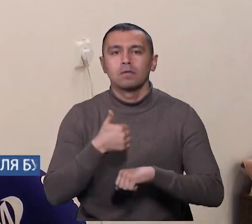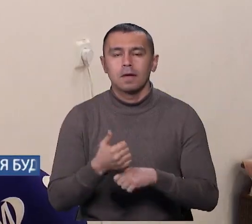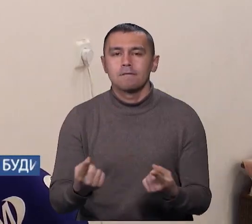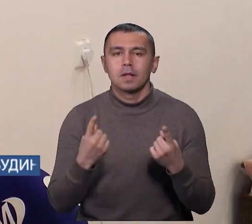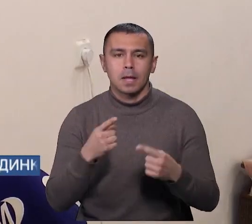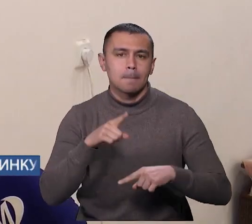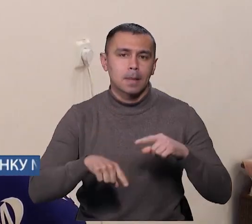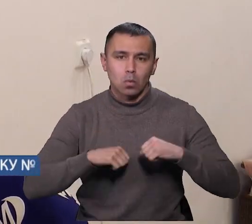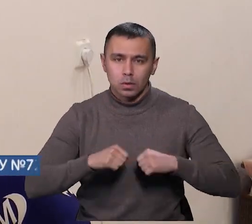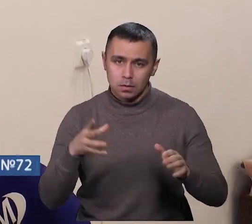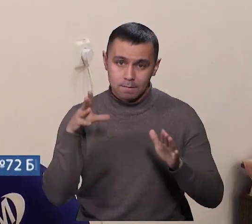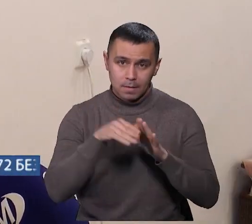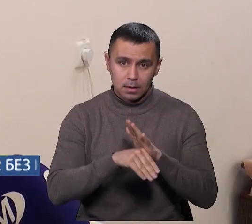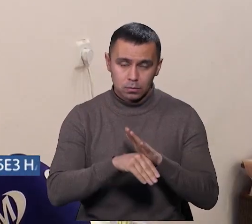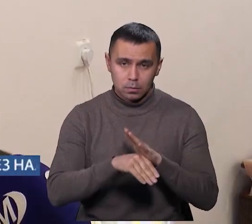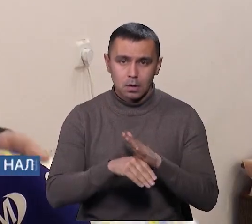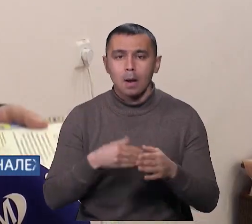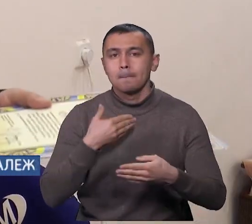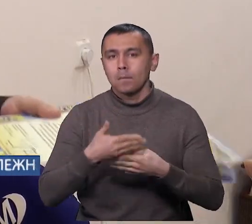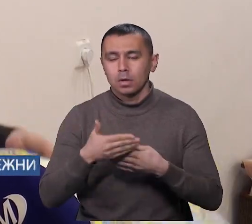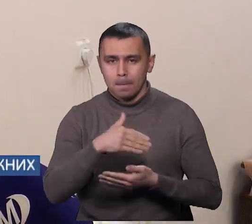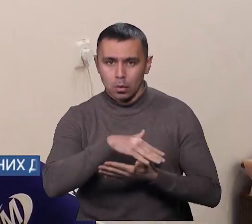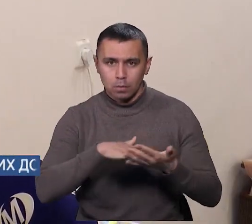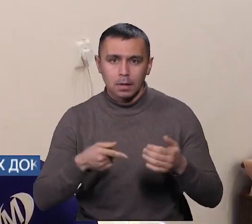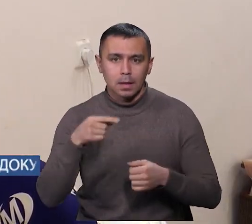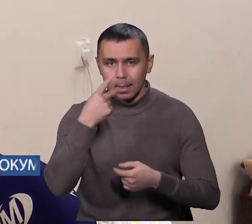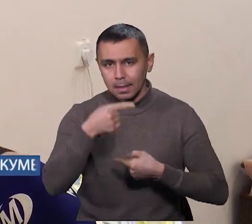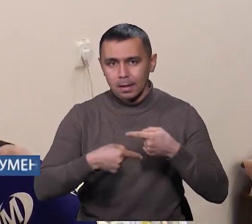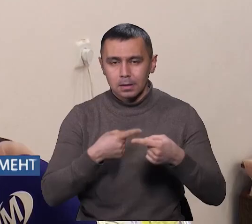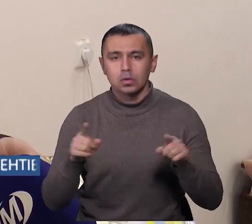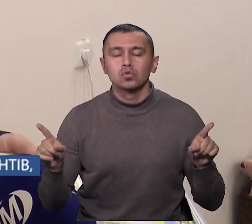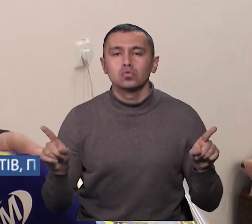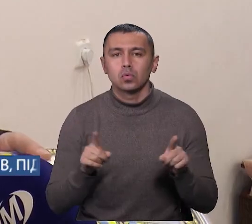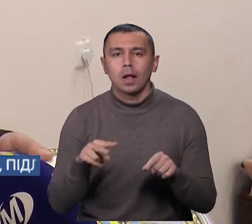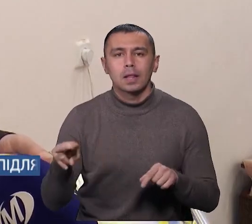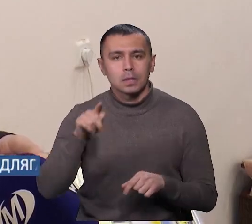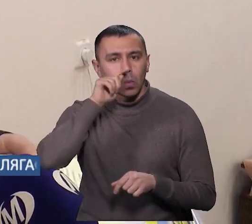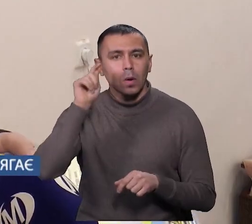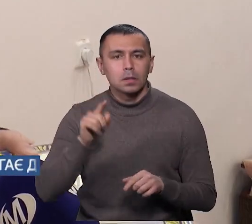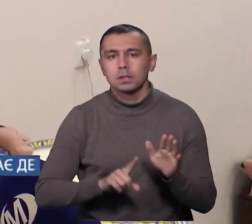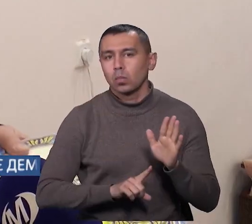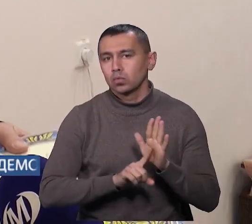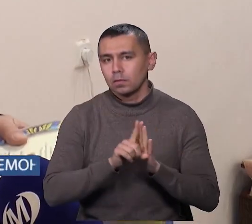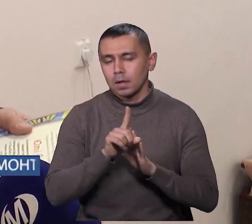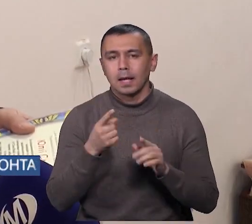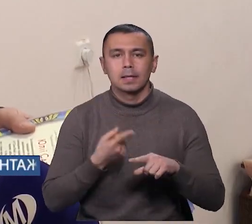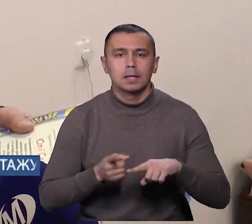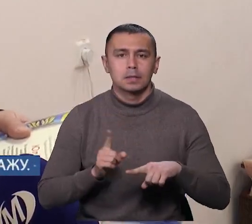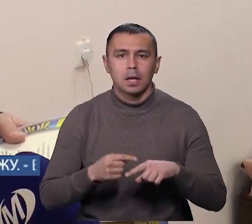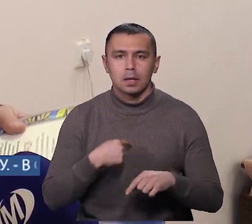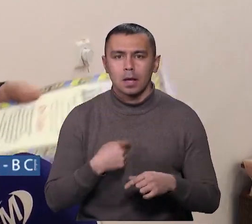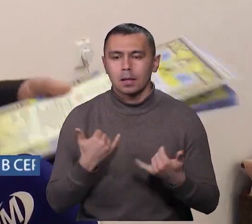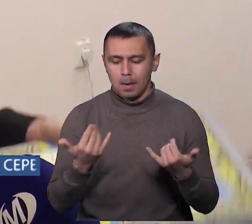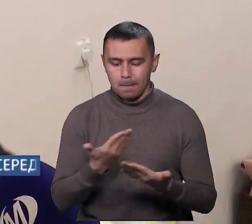великий патріотичний внесок, потім продовження тих традицій, що Леся Українка започаткувала, це, як тепер